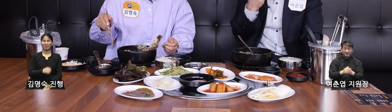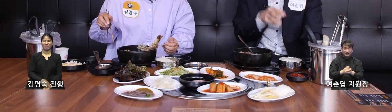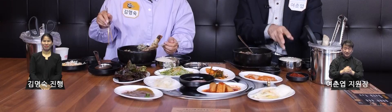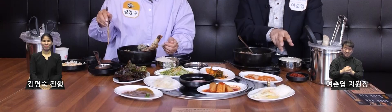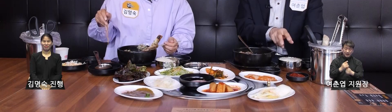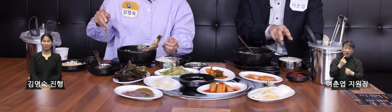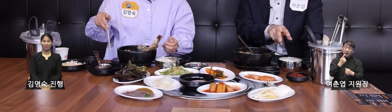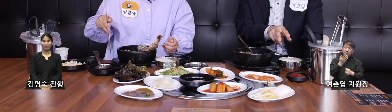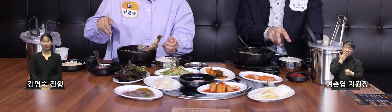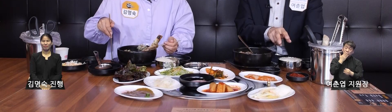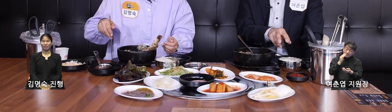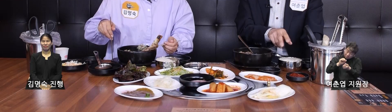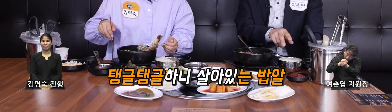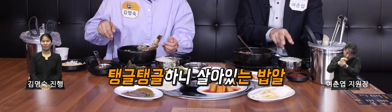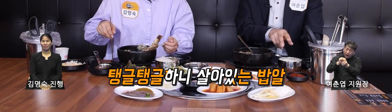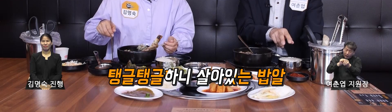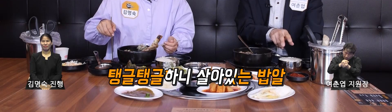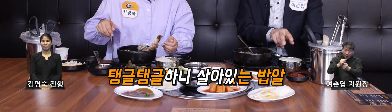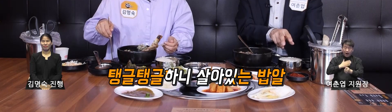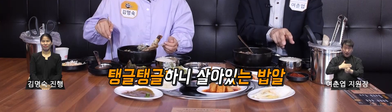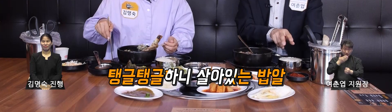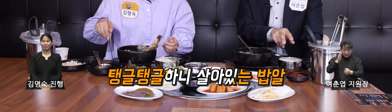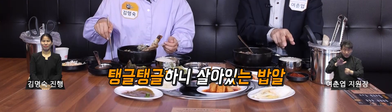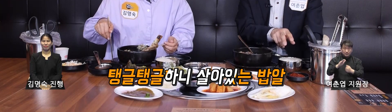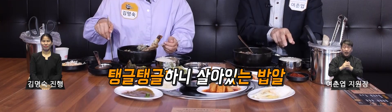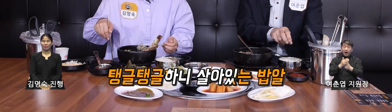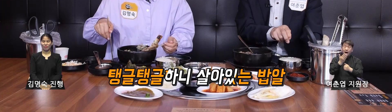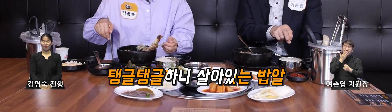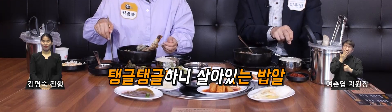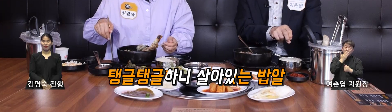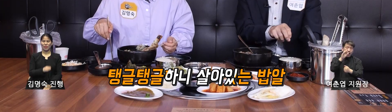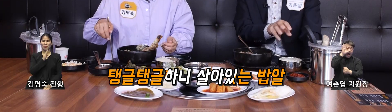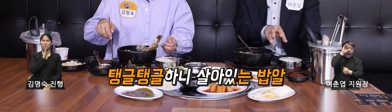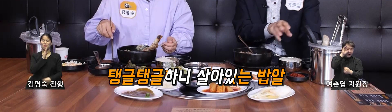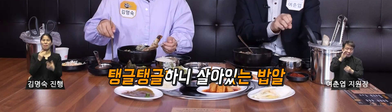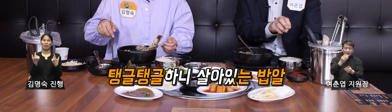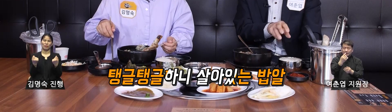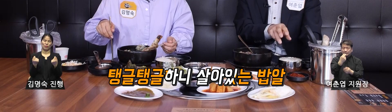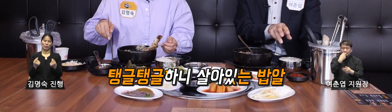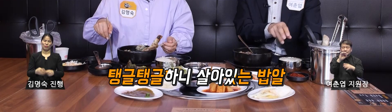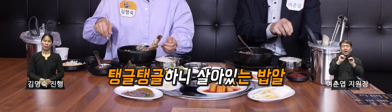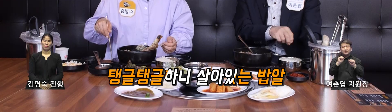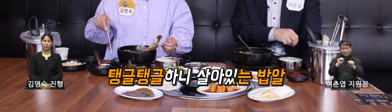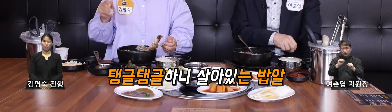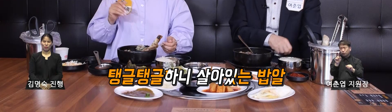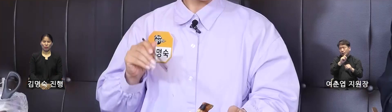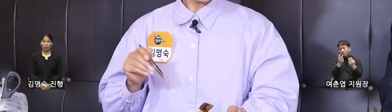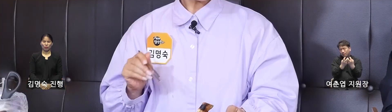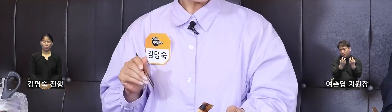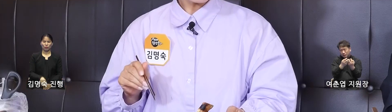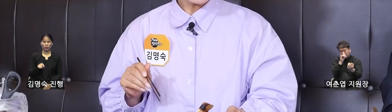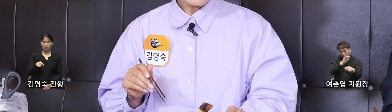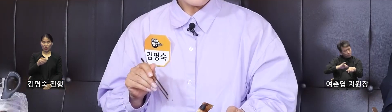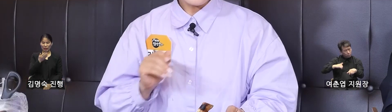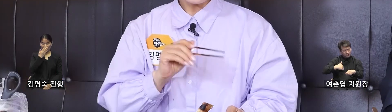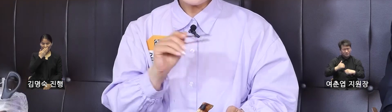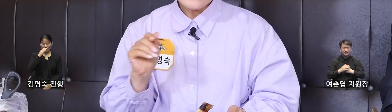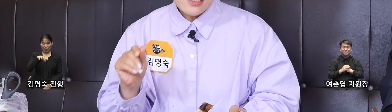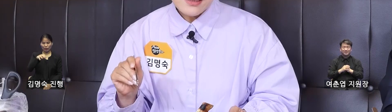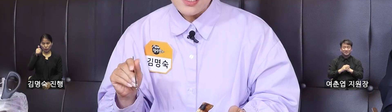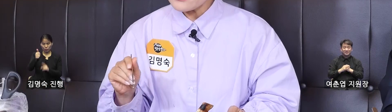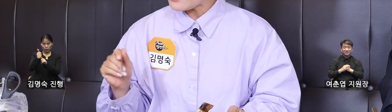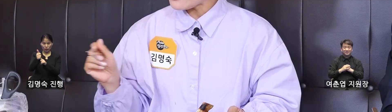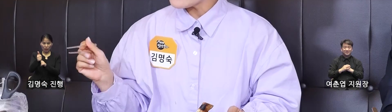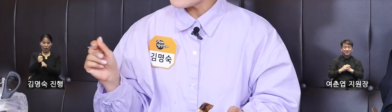씹어보시 맛있겠지만 이 밥알이 그 살아있어 탱글탱글하고 예. 예. 무슨 비법이 있는지 모르겠네요. 그러니까 여기 사장님은요, 그러니까